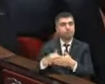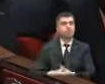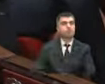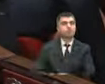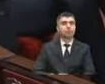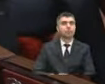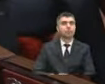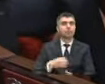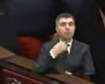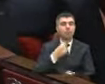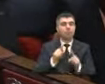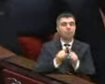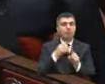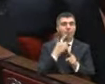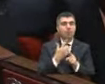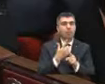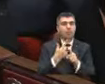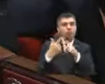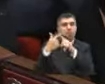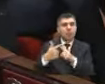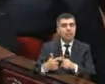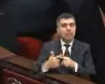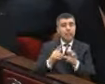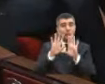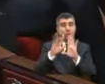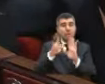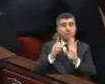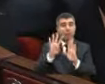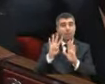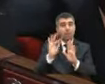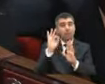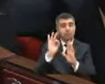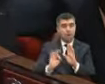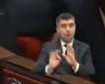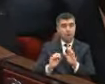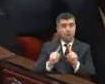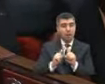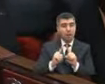متفقش على هذه القضيه، الميزانيه ما كتبانش، راه 10.4% ديال الزياده ما دارتهاش حكومه